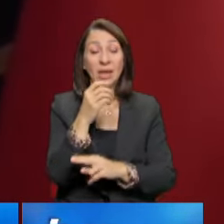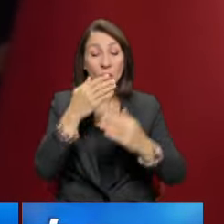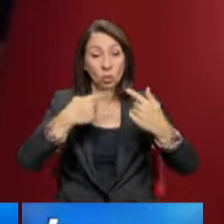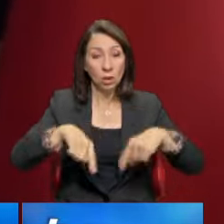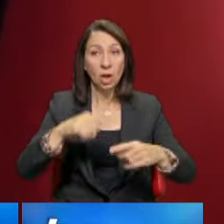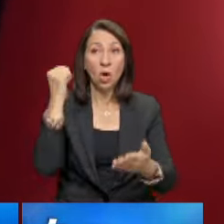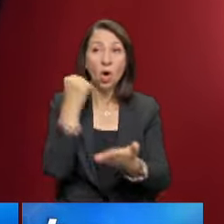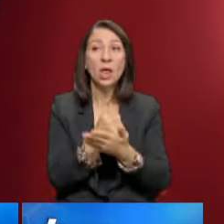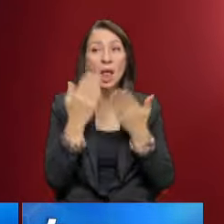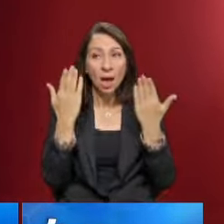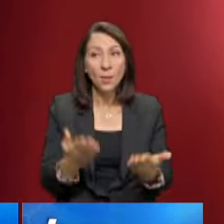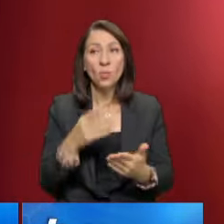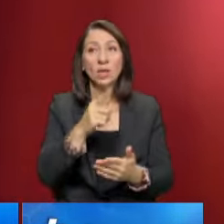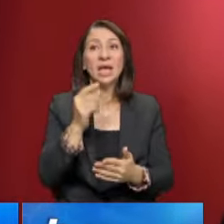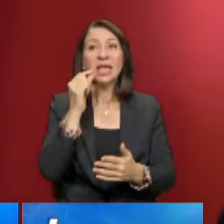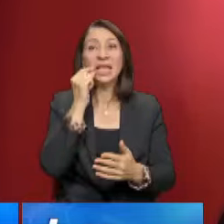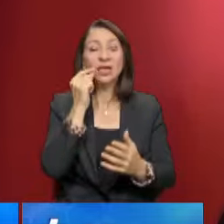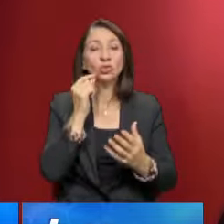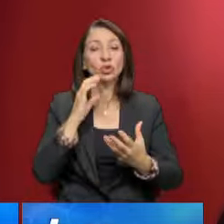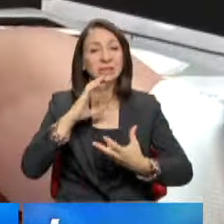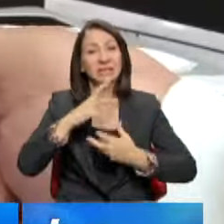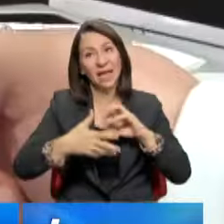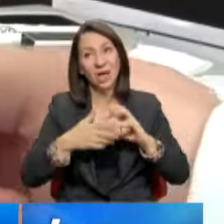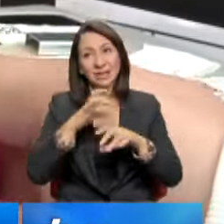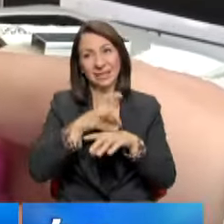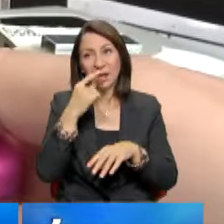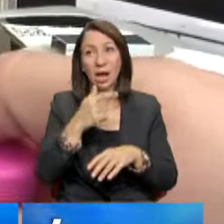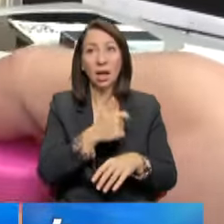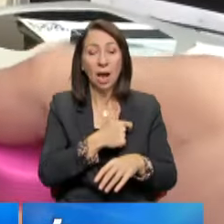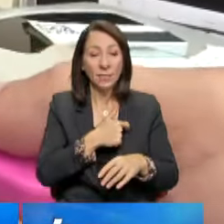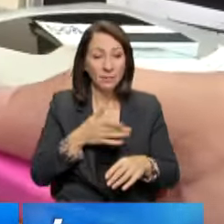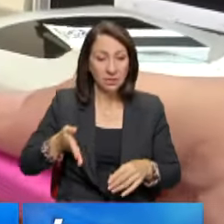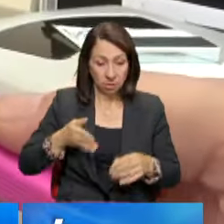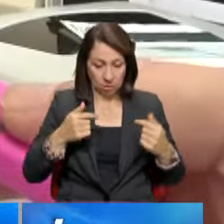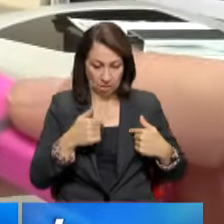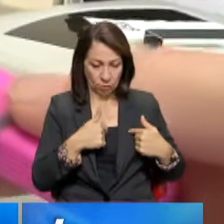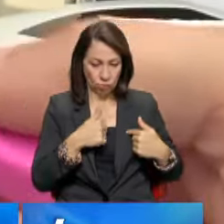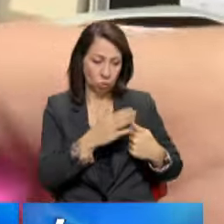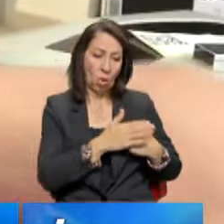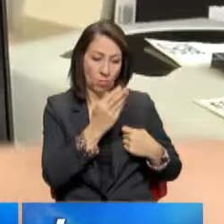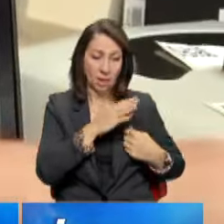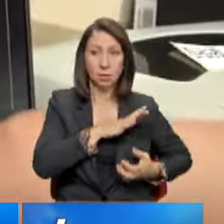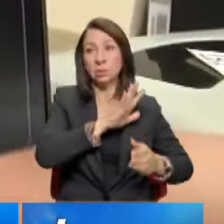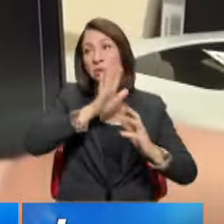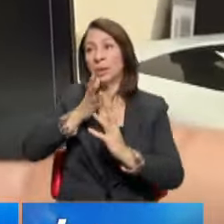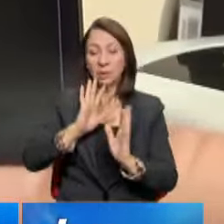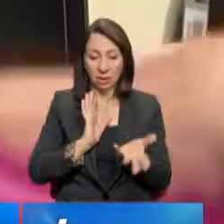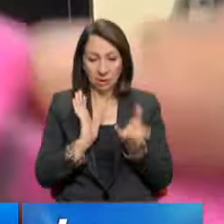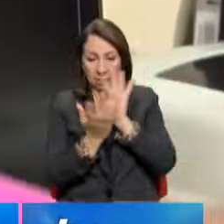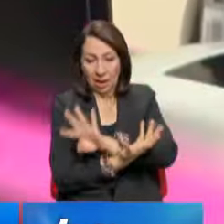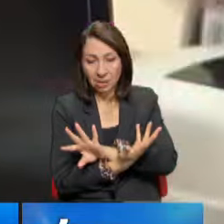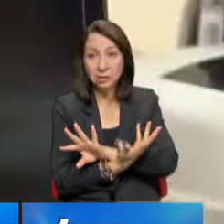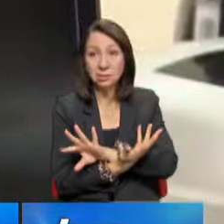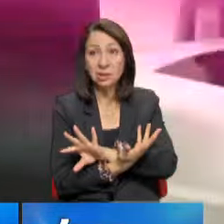hakemlerin onayıyla kabul ettirdik. Buna da Giresun sendromu ismini koyduk. Kalbi bile sağda, tüm organları olması gereken yerin tam tersinde bir